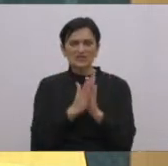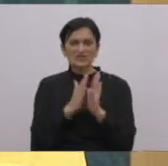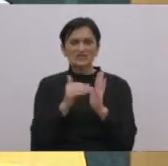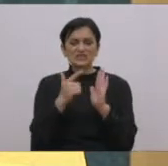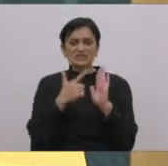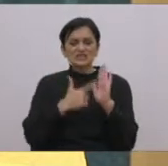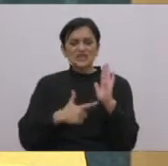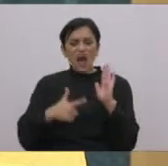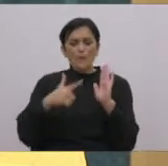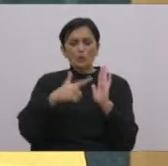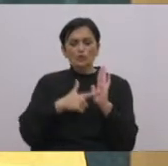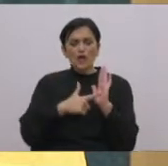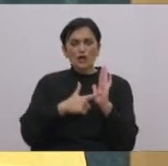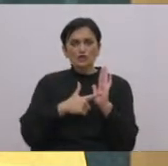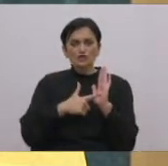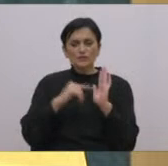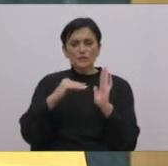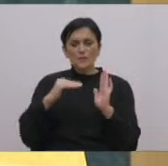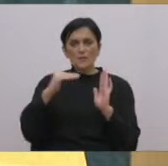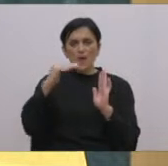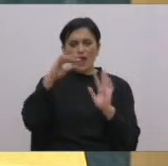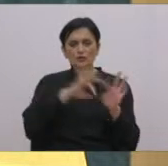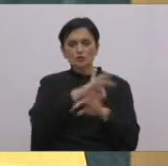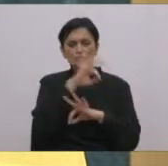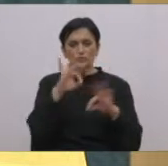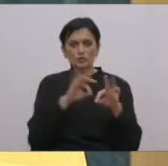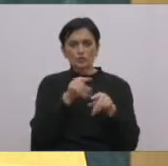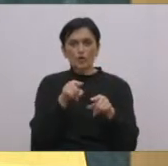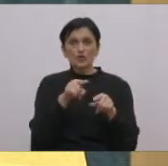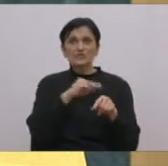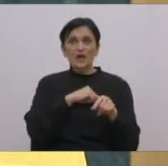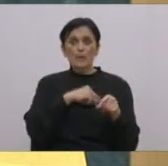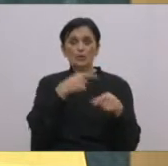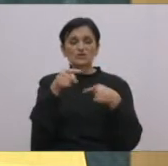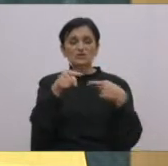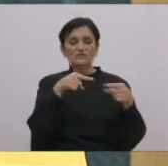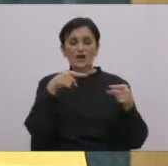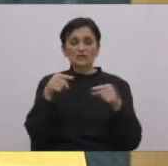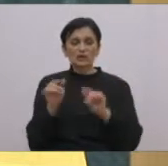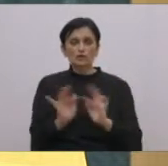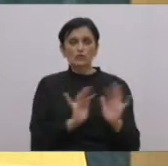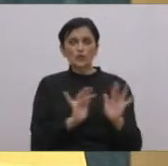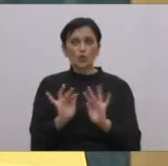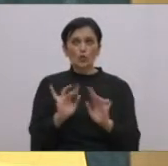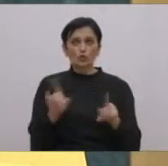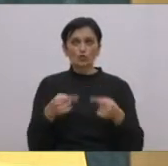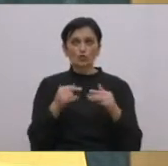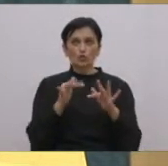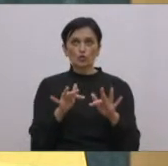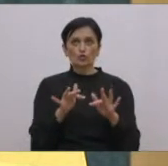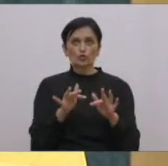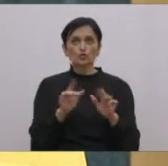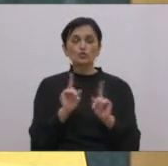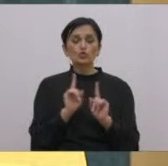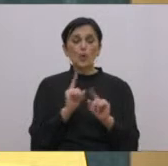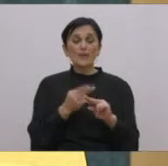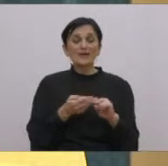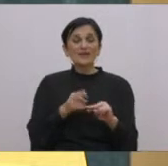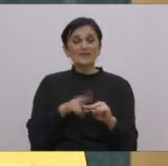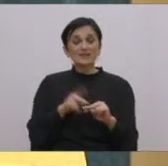ფერდი არის პროექტით გათვალისწინებული, რომელზეც სამუშაოების სხვადასხვა ღონისძიებები ხორციელდება იმ დაგვარად, რომ